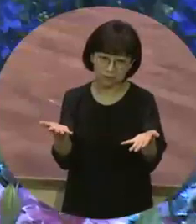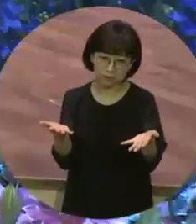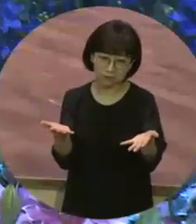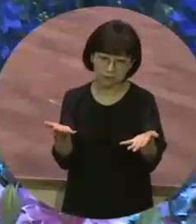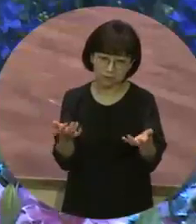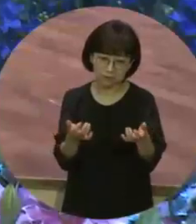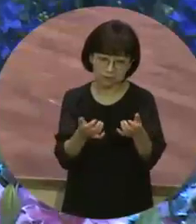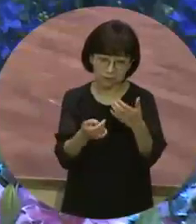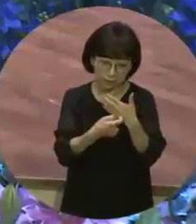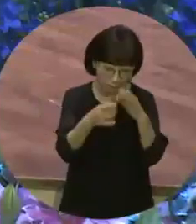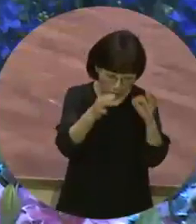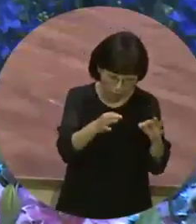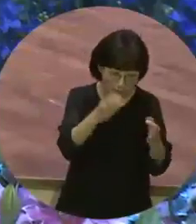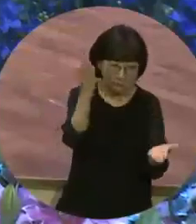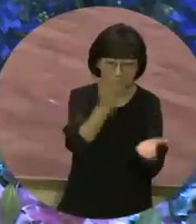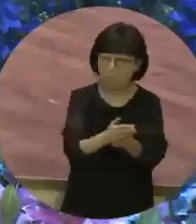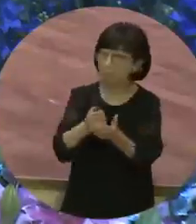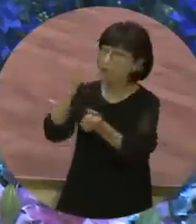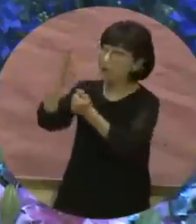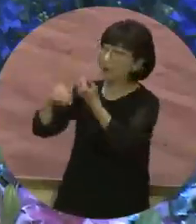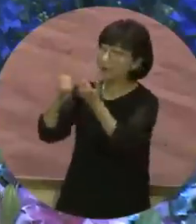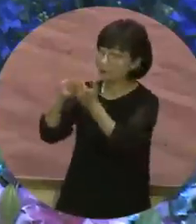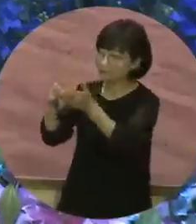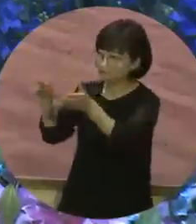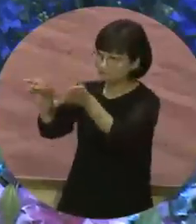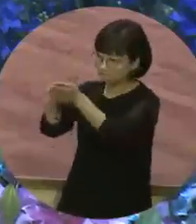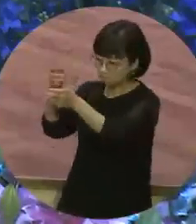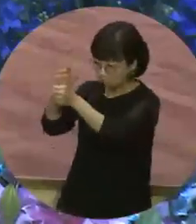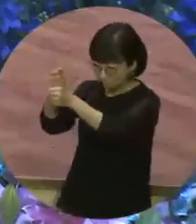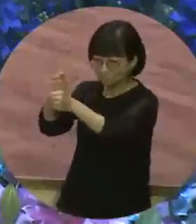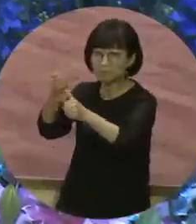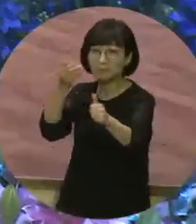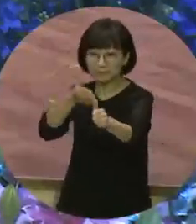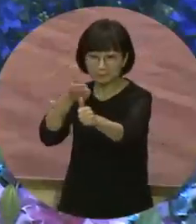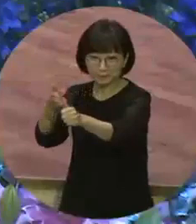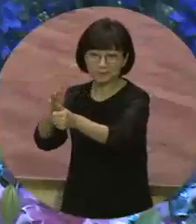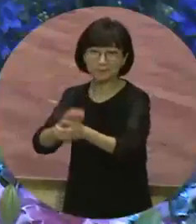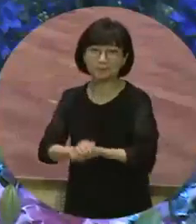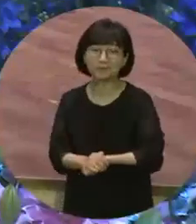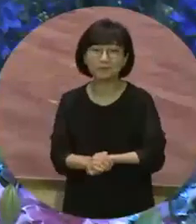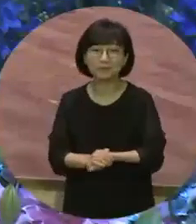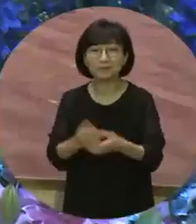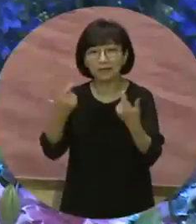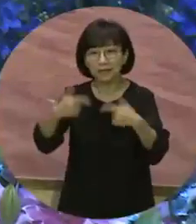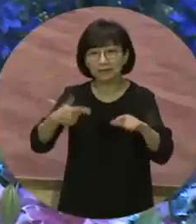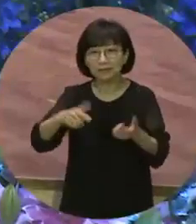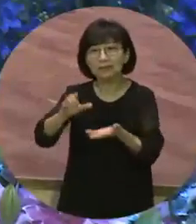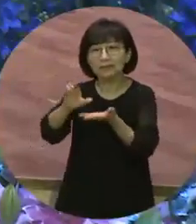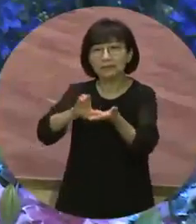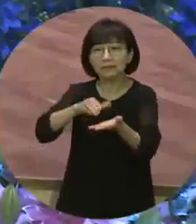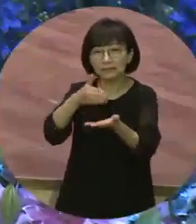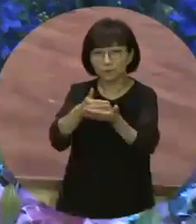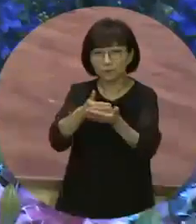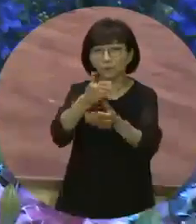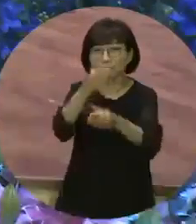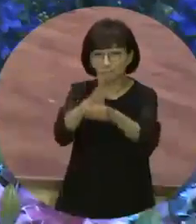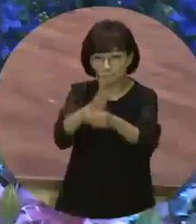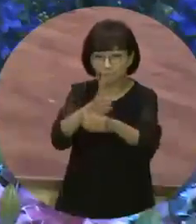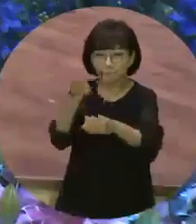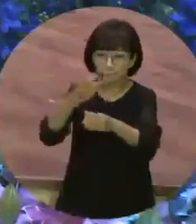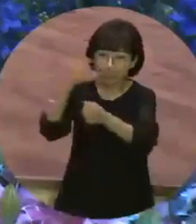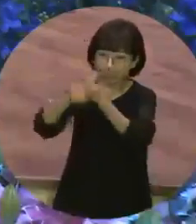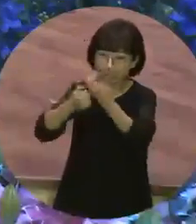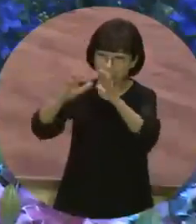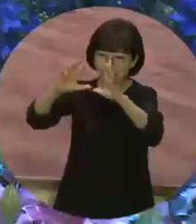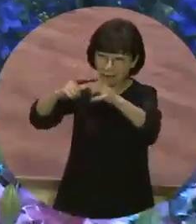바랍니다. 모든 것은 하나님을 통해서. 그래서 오직 그리스도 중심의 삶, 오직 하나님 나라 확장에